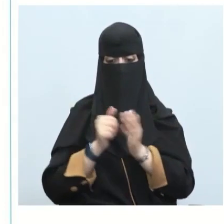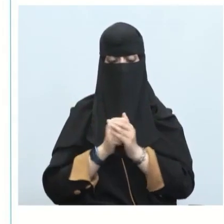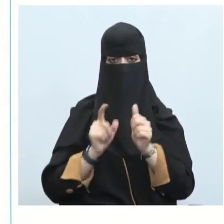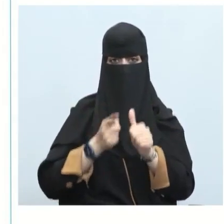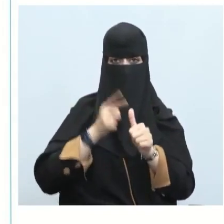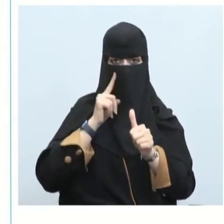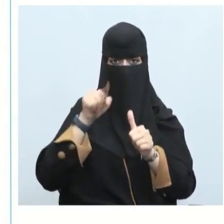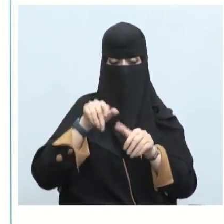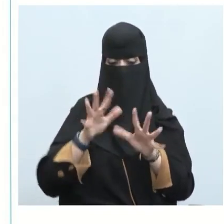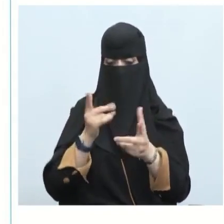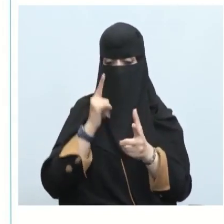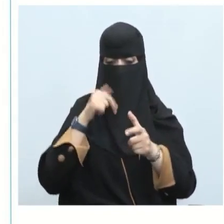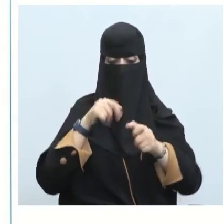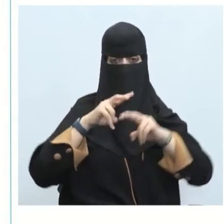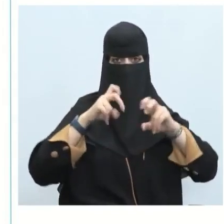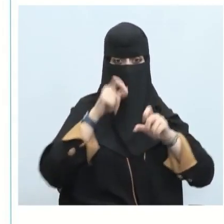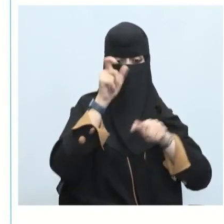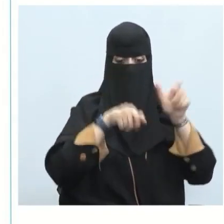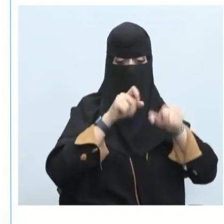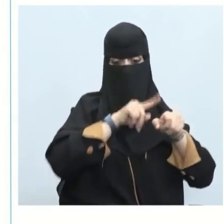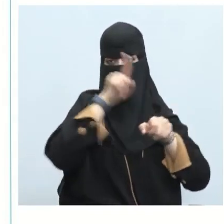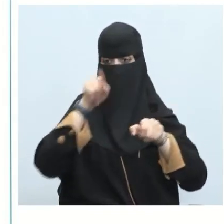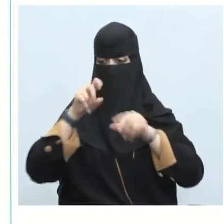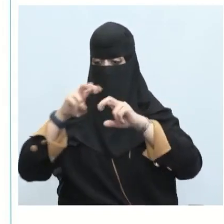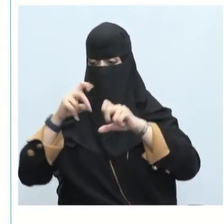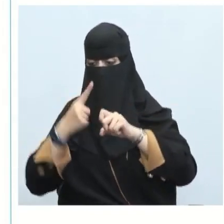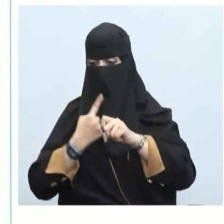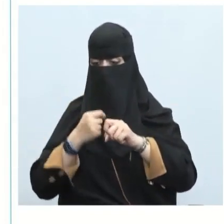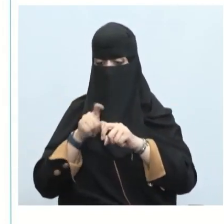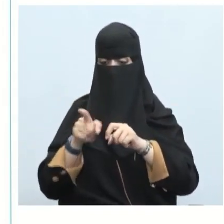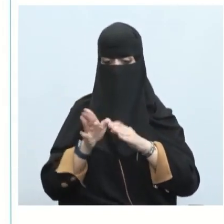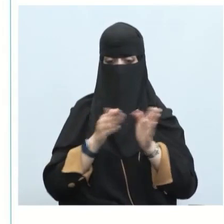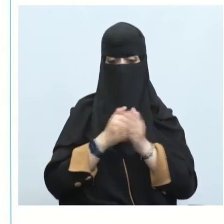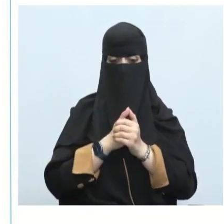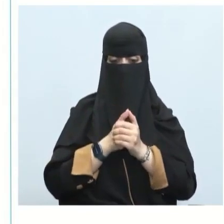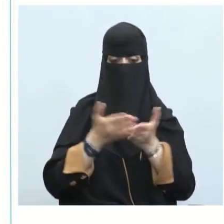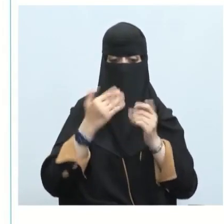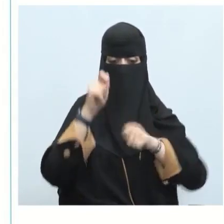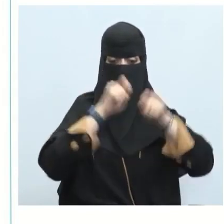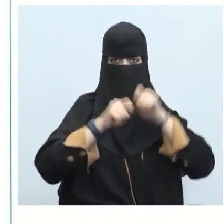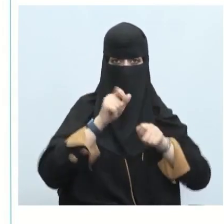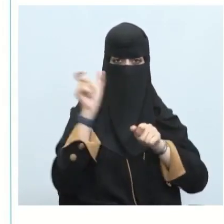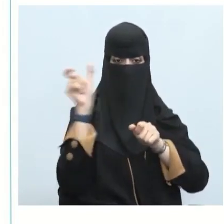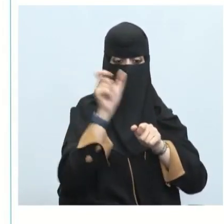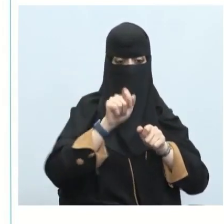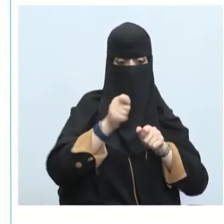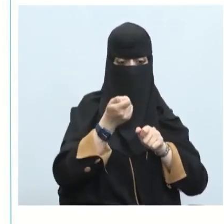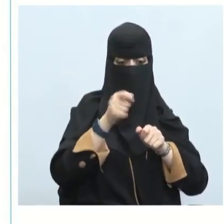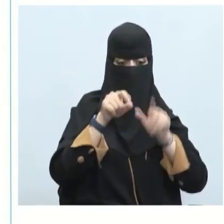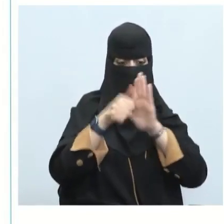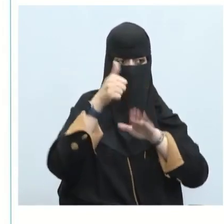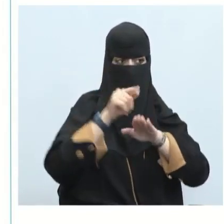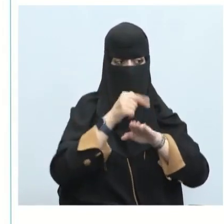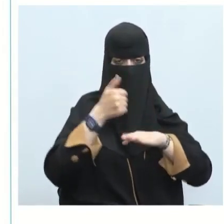مثل النظر في كيفيه بحث العملاء عن المنت او الخدمات المعينه ثانيا استخدام كلمات